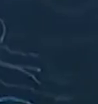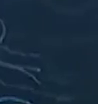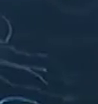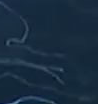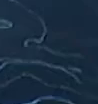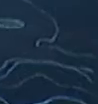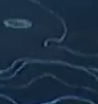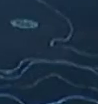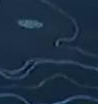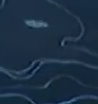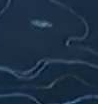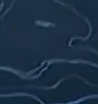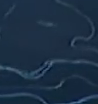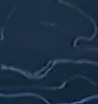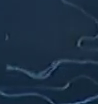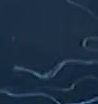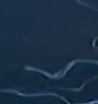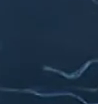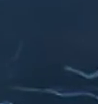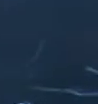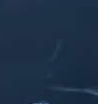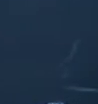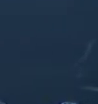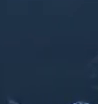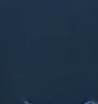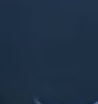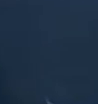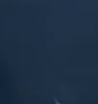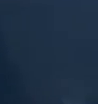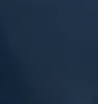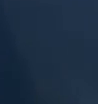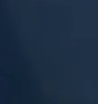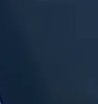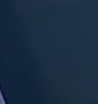Будьте в курсе всех событий в нашей стране. Подписывайтесь на наш канал в YouTube, ставьте